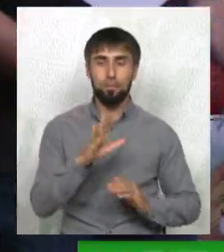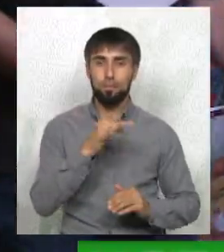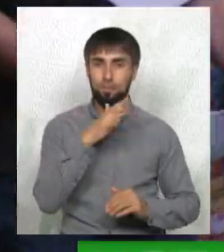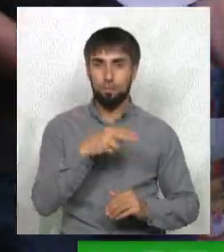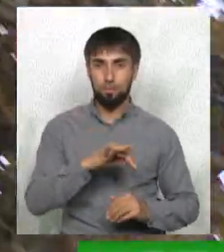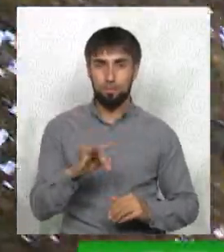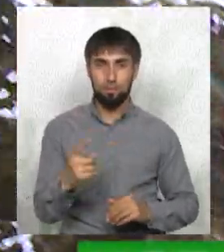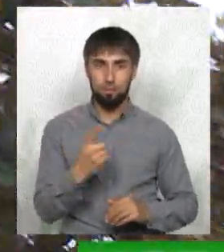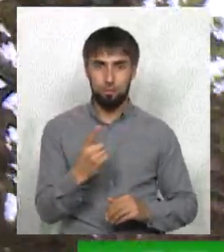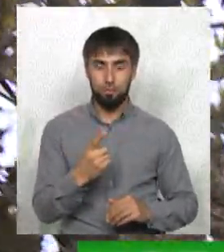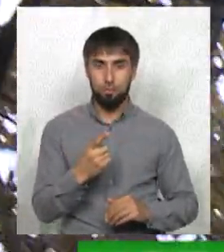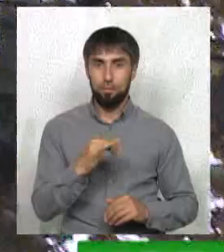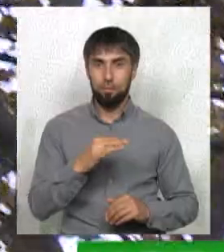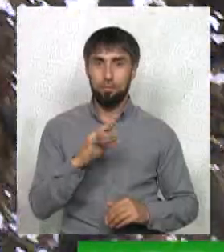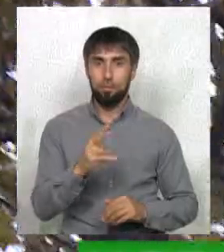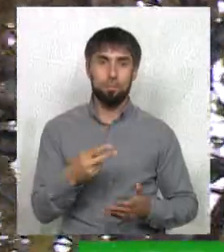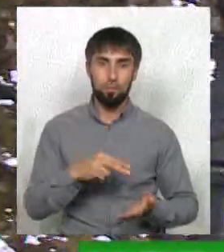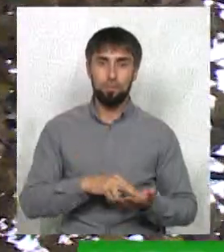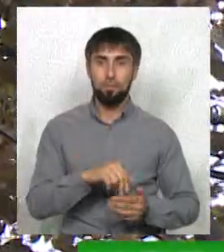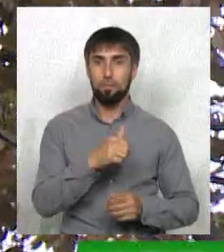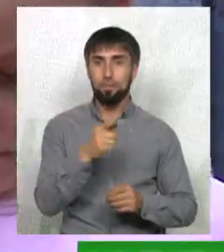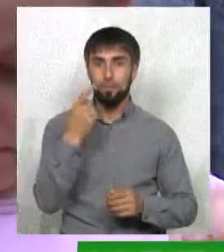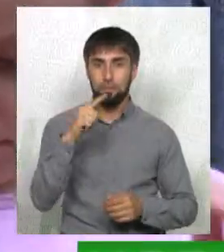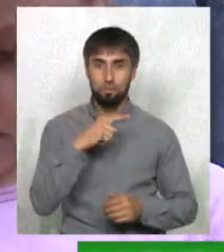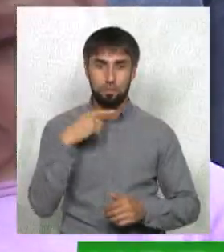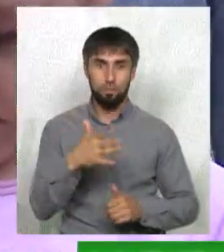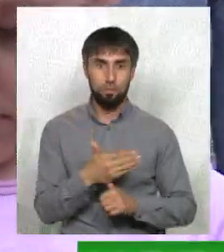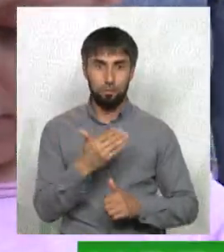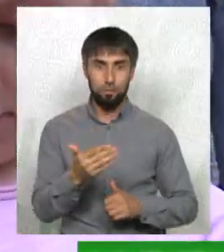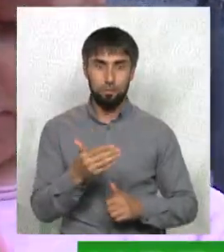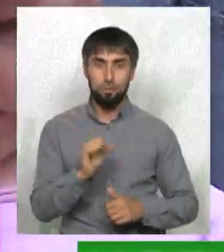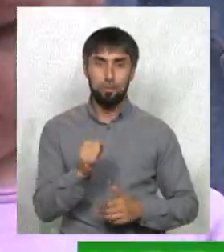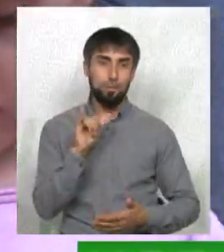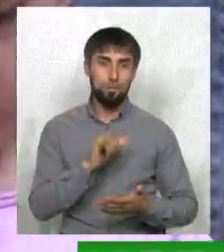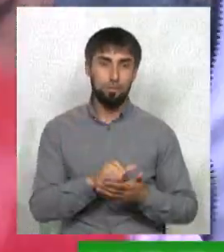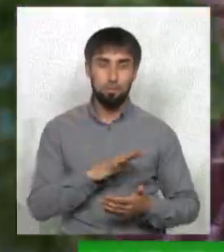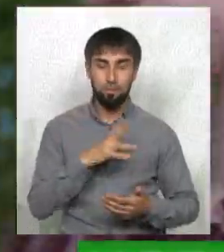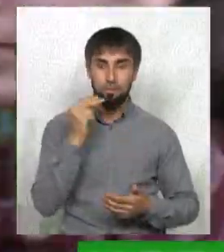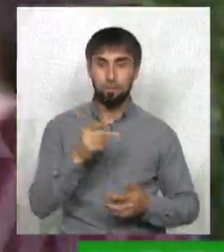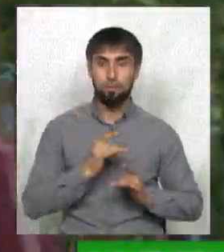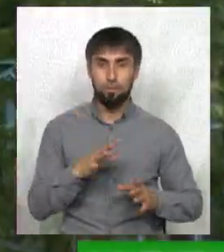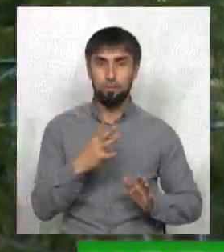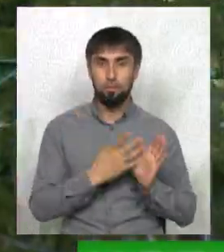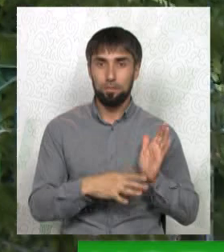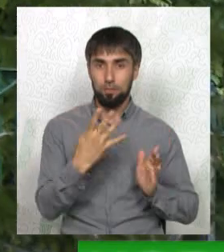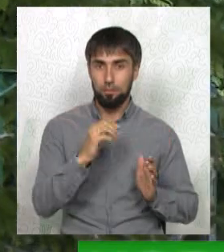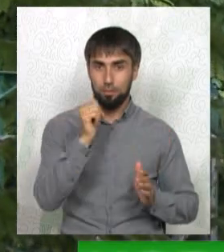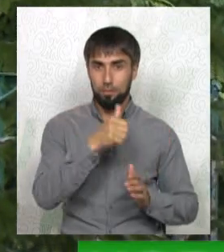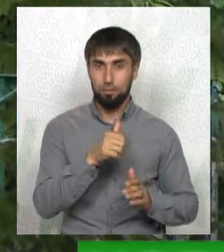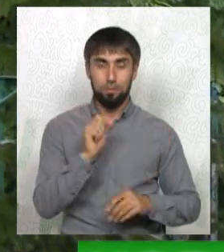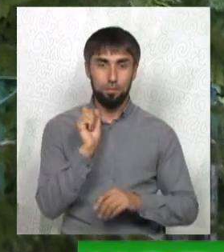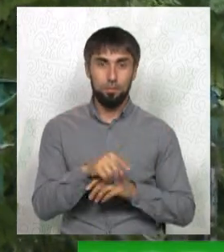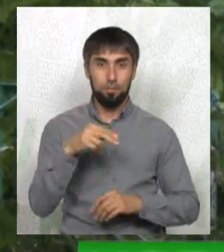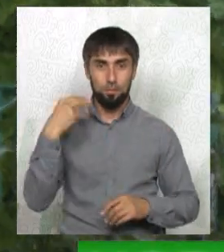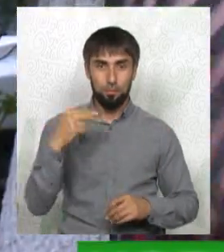времена Петра I. Именно он стал основателем российского знамени, а установили дату праздника в 94-м